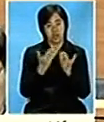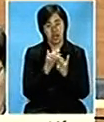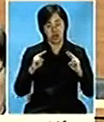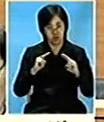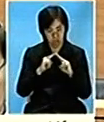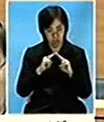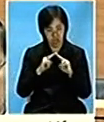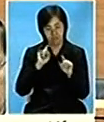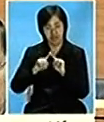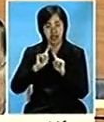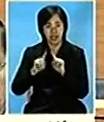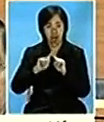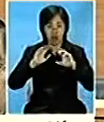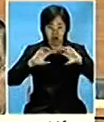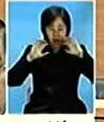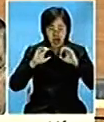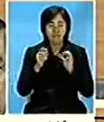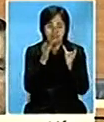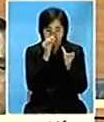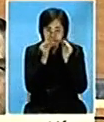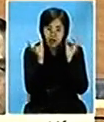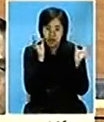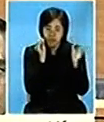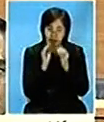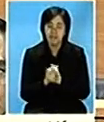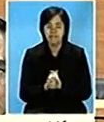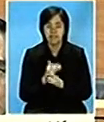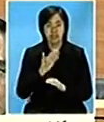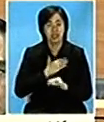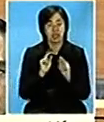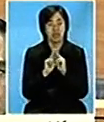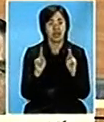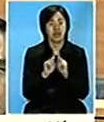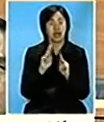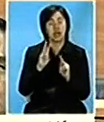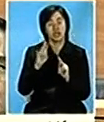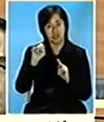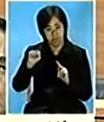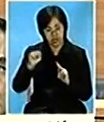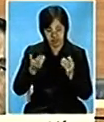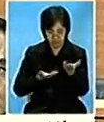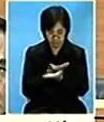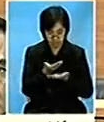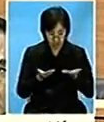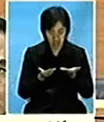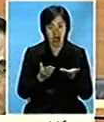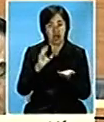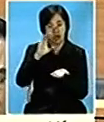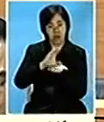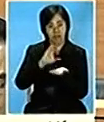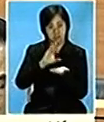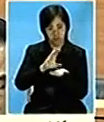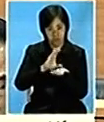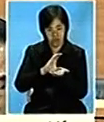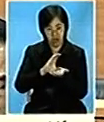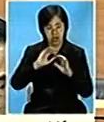งทบวงกรมและของรัฐตามที่ในขณะที่ดิฉันได้เป็นกรรมาธิการวิสามัญพิจารณาร่างงบประมาณพระราชบัญญัติงบประมาณประ